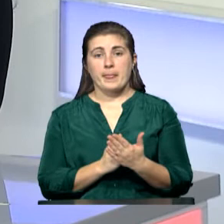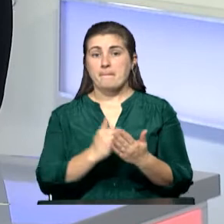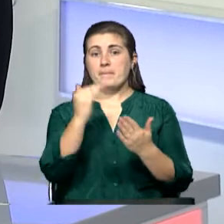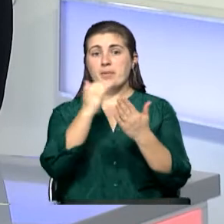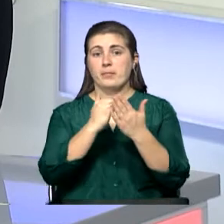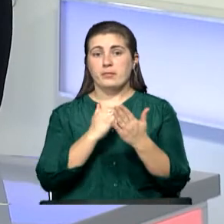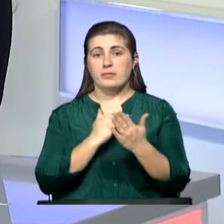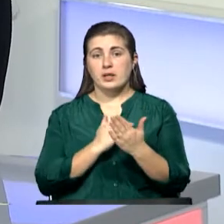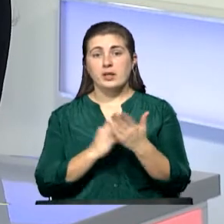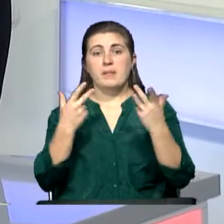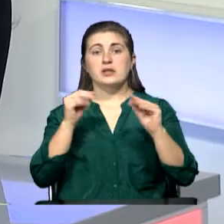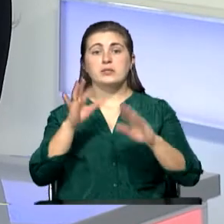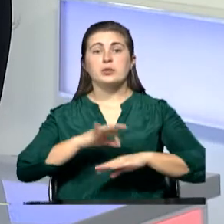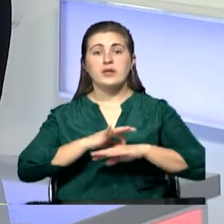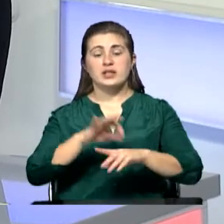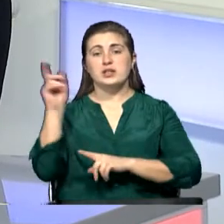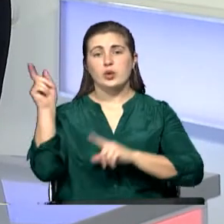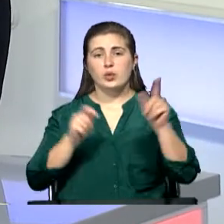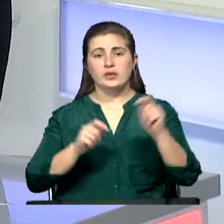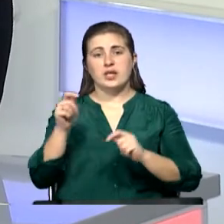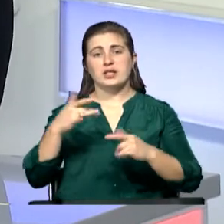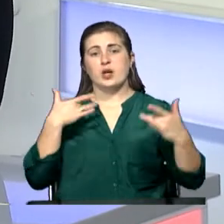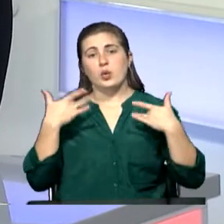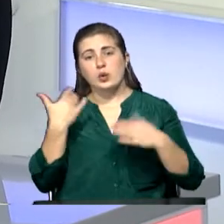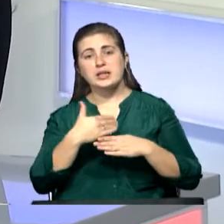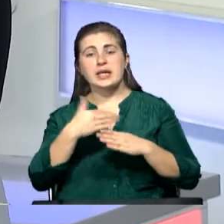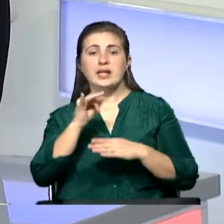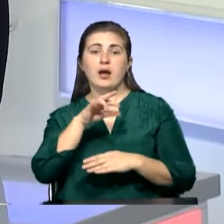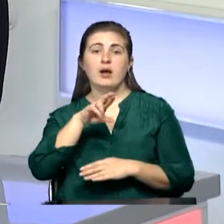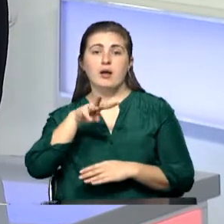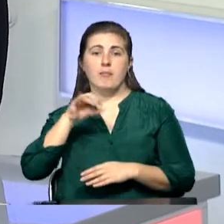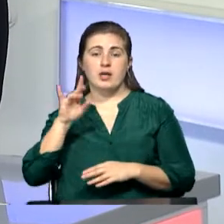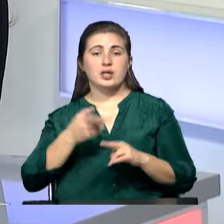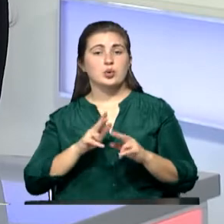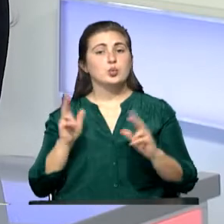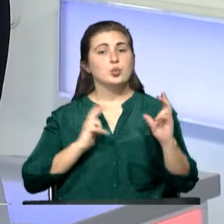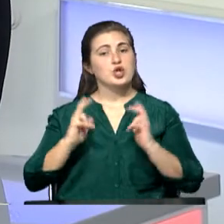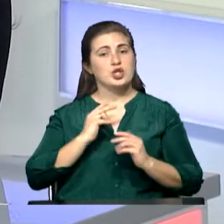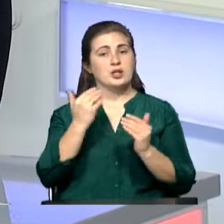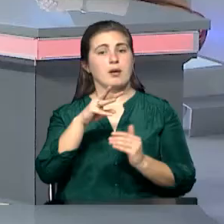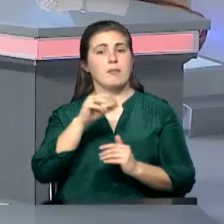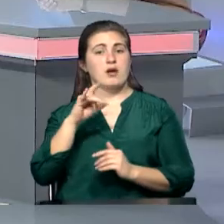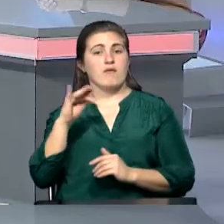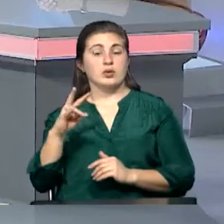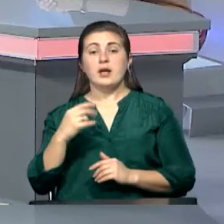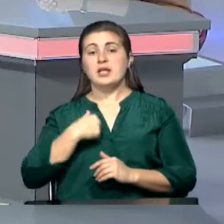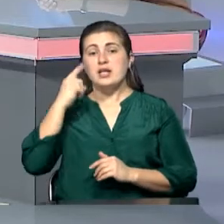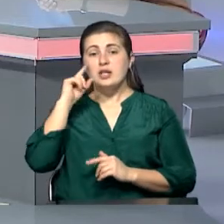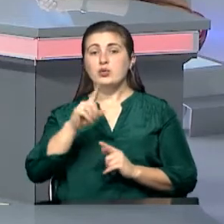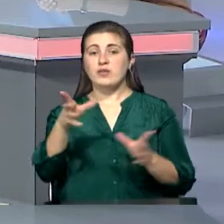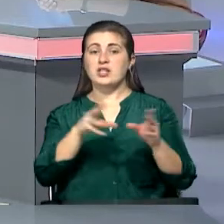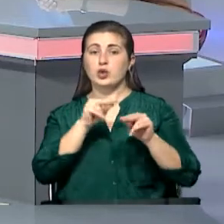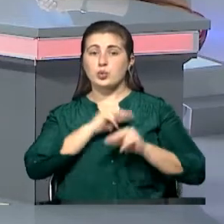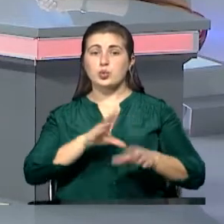программа, где будут проводиться конференции, концерты и ярмарки. То есть это студенческий марафон. Я знаю, что вы сотрудничаете с